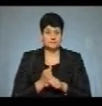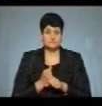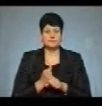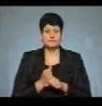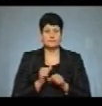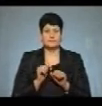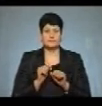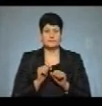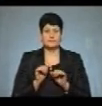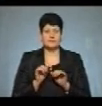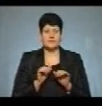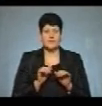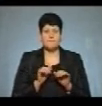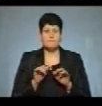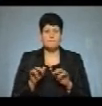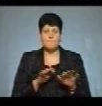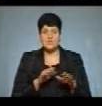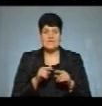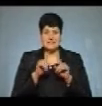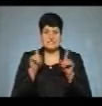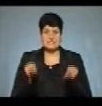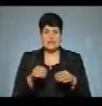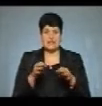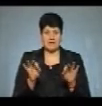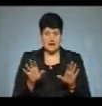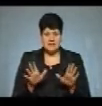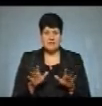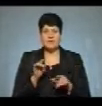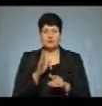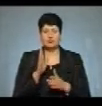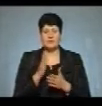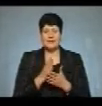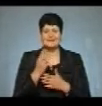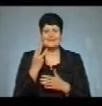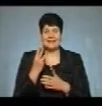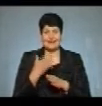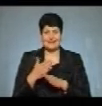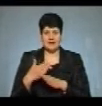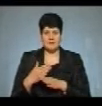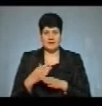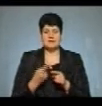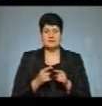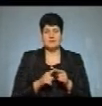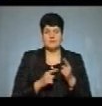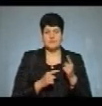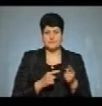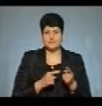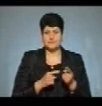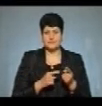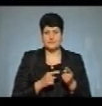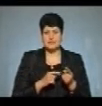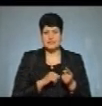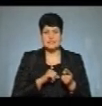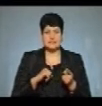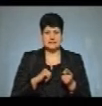механізм, а саме процес сертифікації. Він відбуватиметься в три етапи. Це, власне,